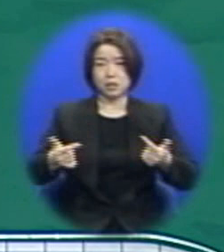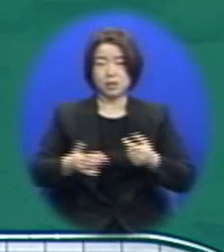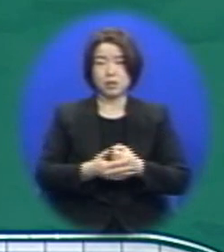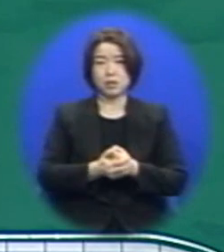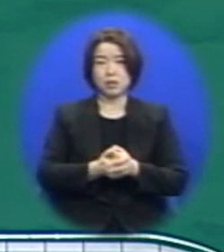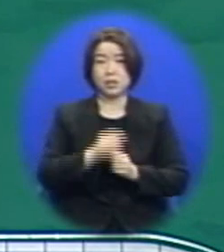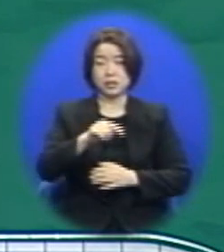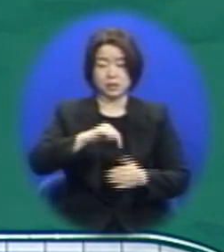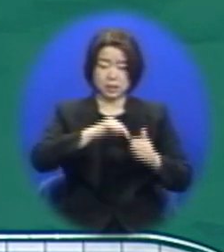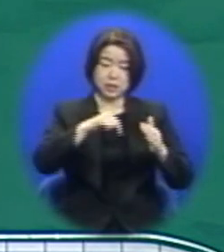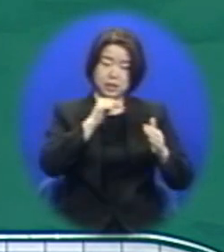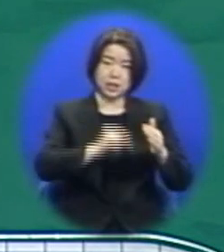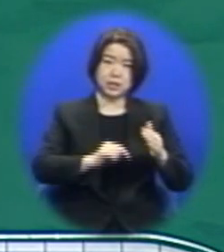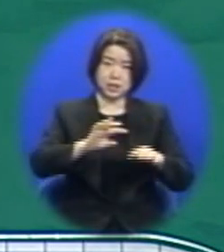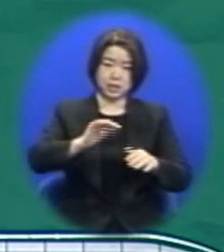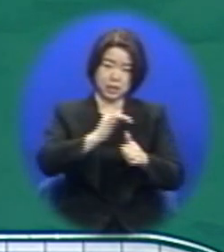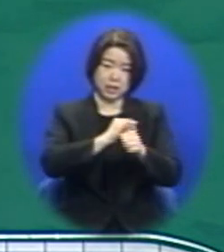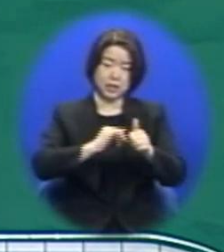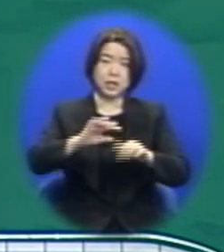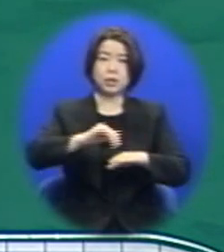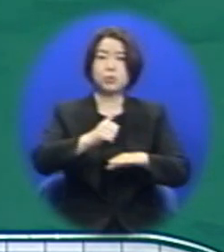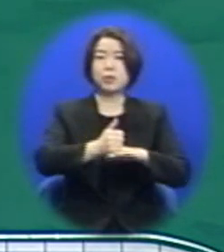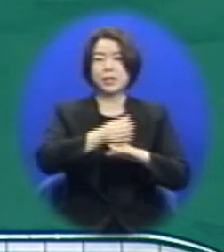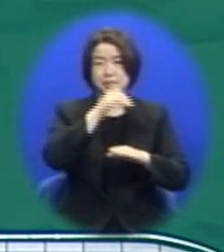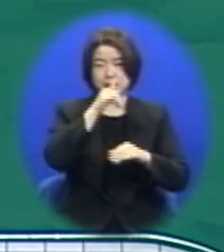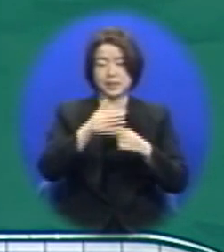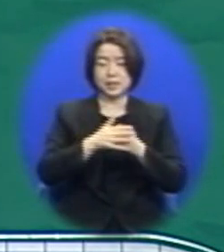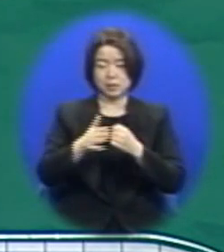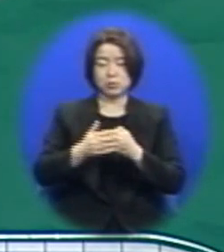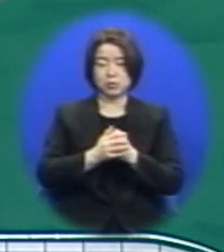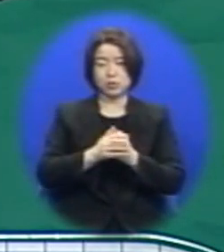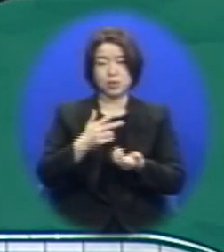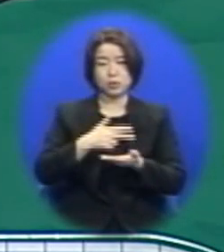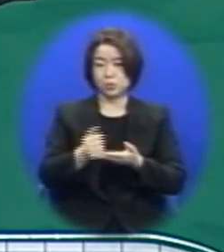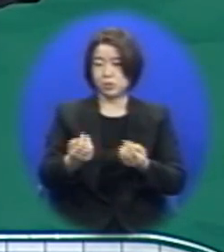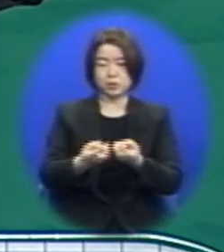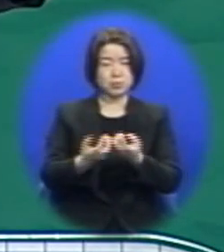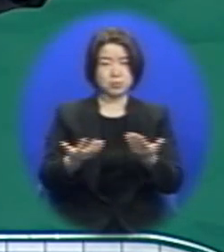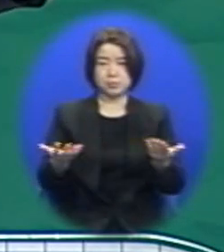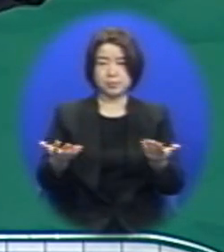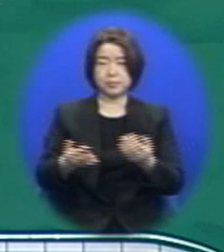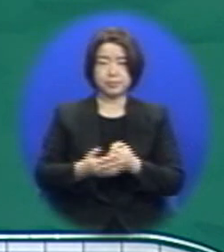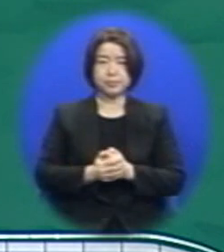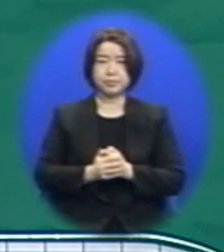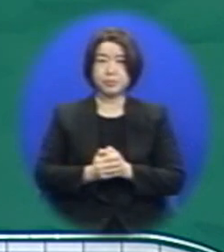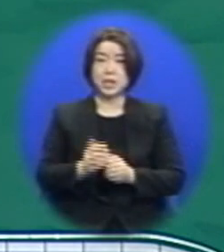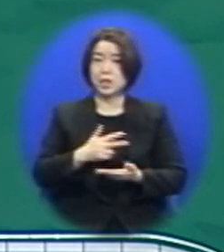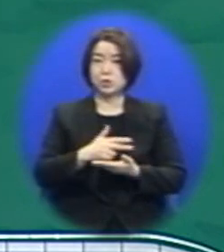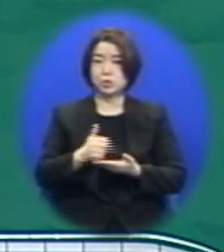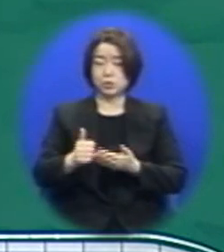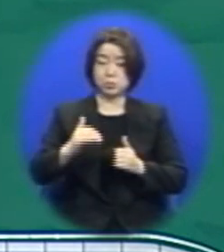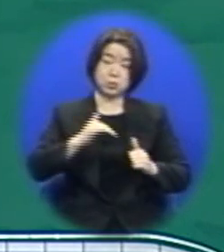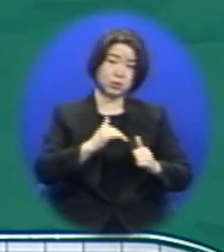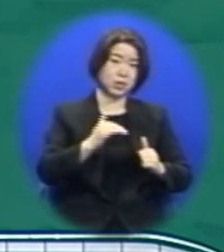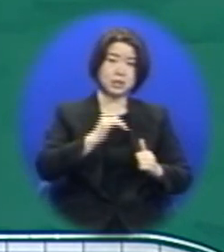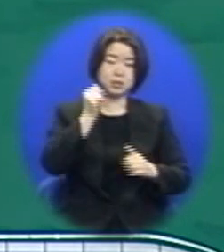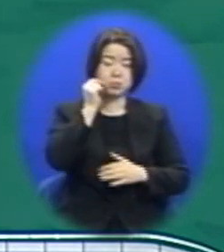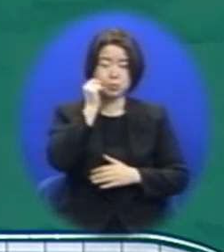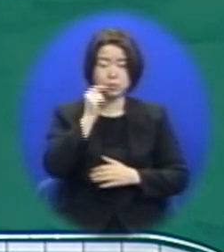그건 자기 안에 헤롯이 있습니다. 주님도 어떻게 하지 못하게 하는, 주님도 간섭 못하게